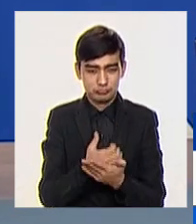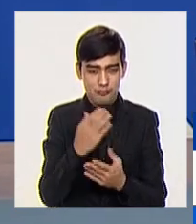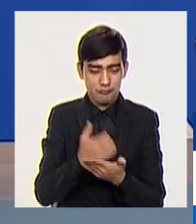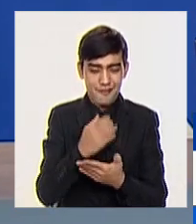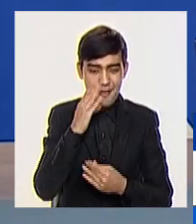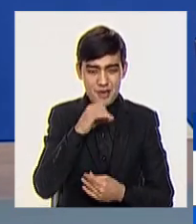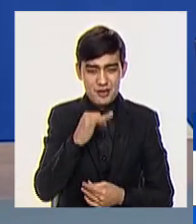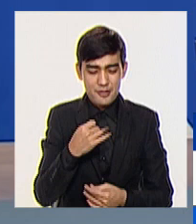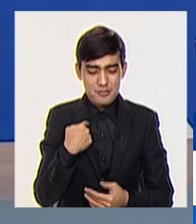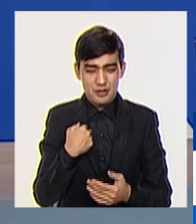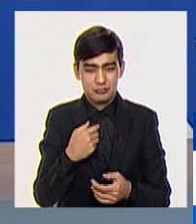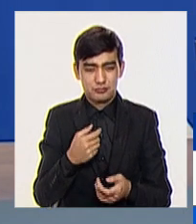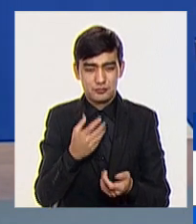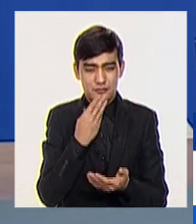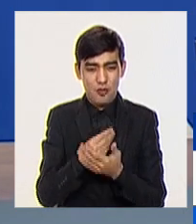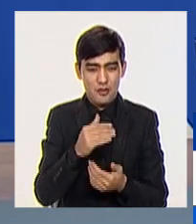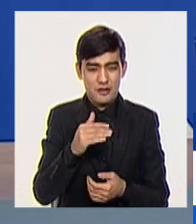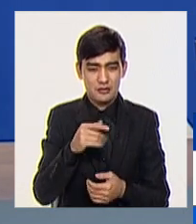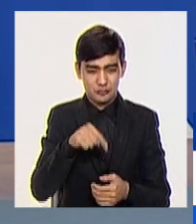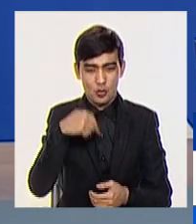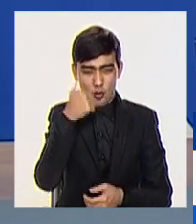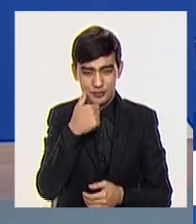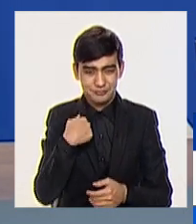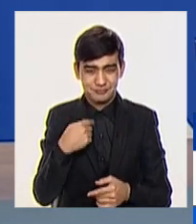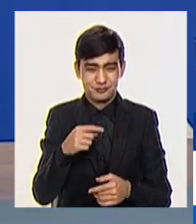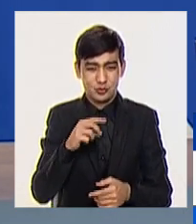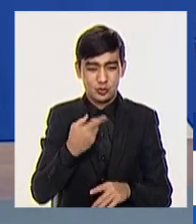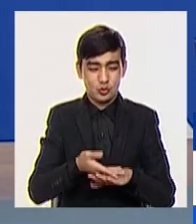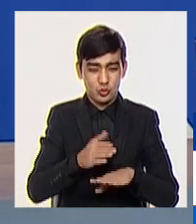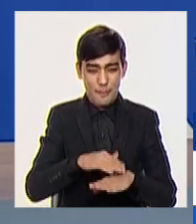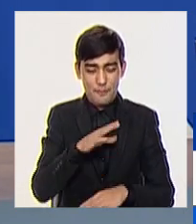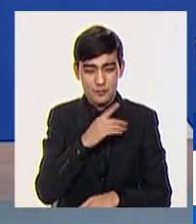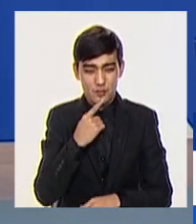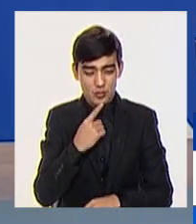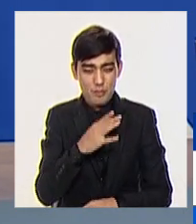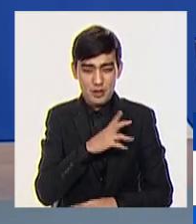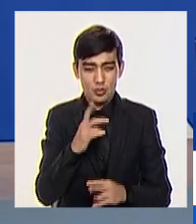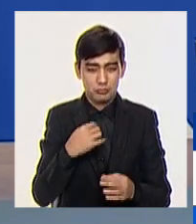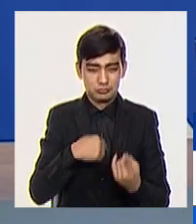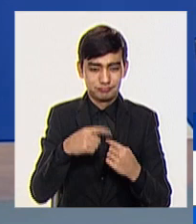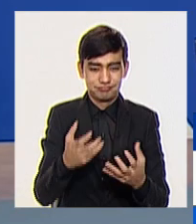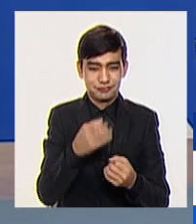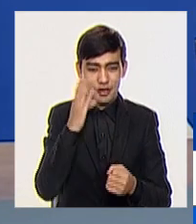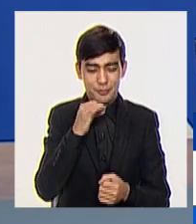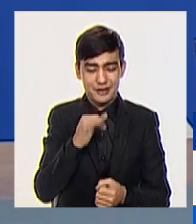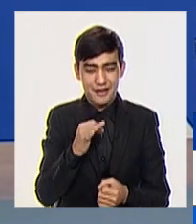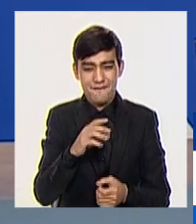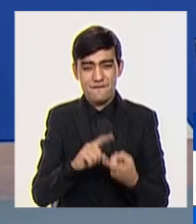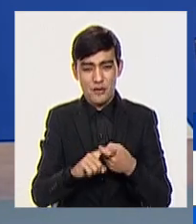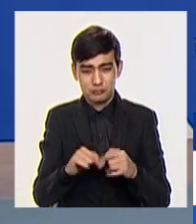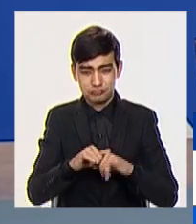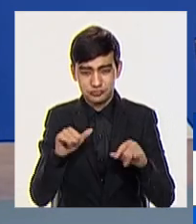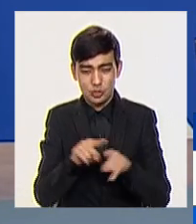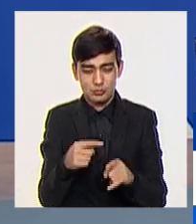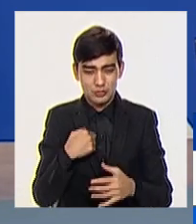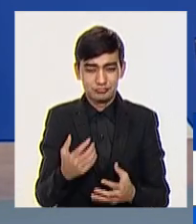нам удалось справиться с вызовами этого года, в том числе поддержать устойчивость бизнеса, даже во время распространения вируса,